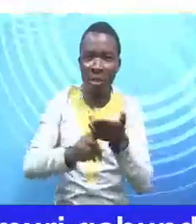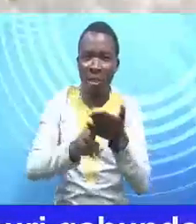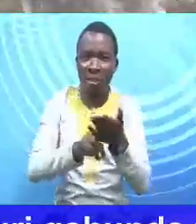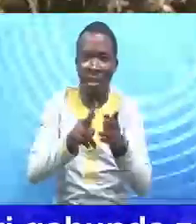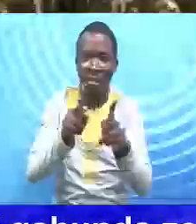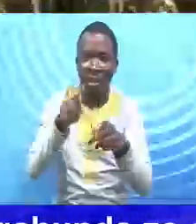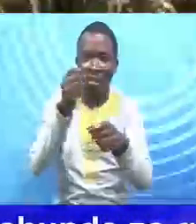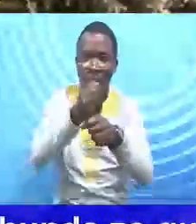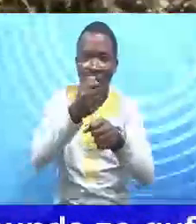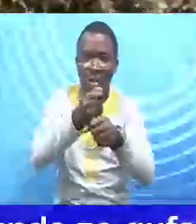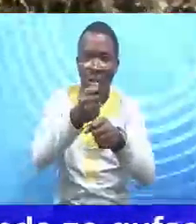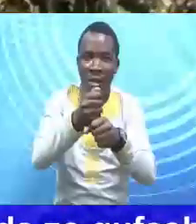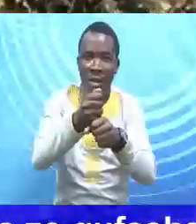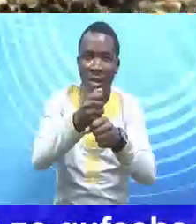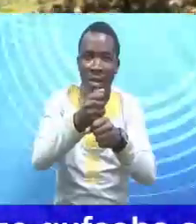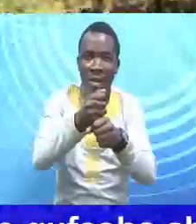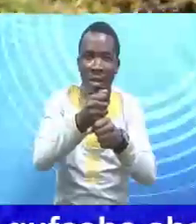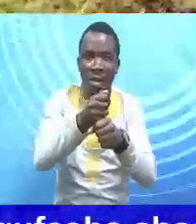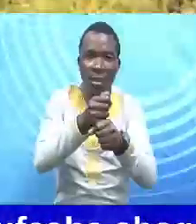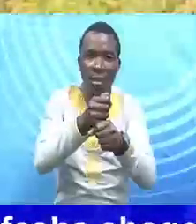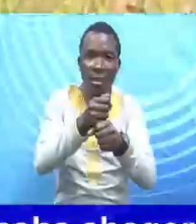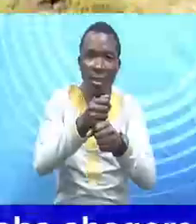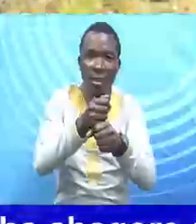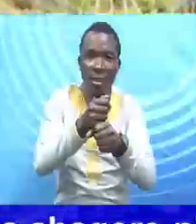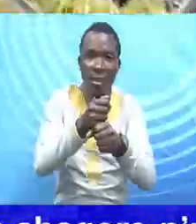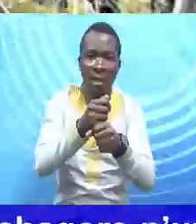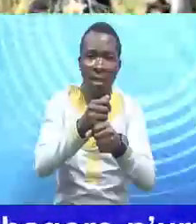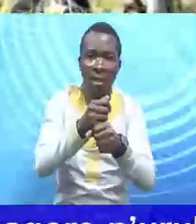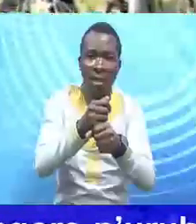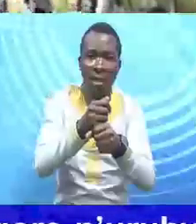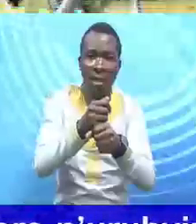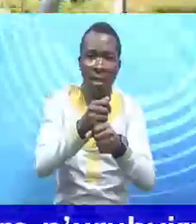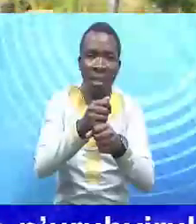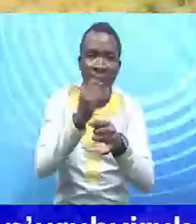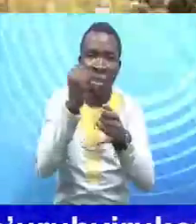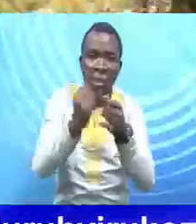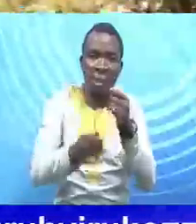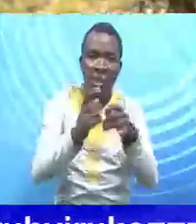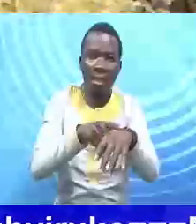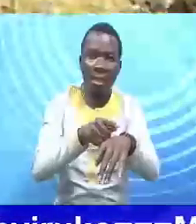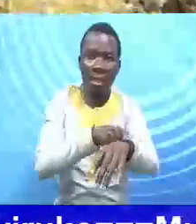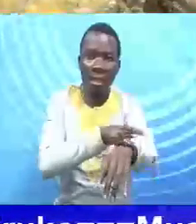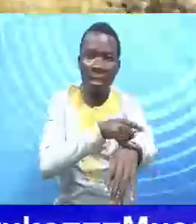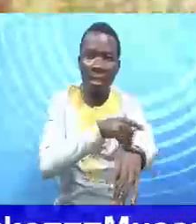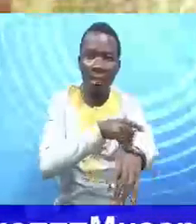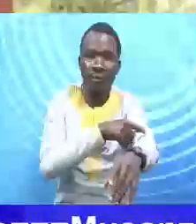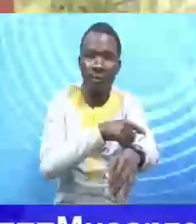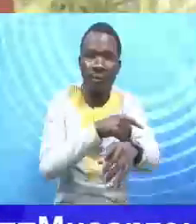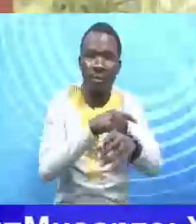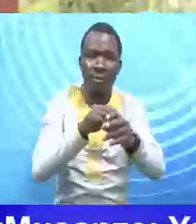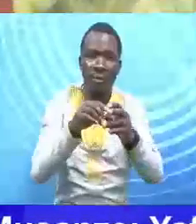hari muzi neza ko atari ikidendezi yamaze igihe kirekire.